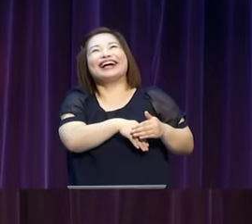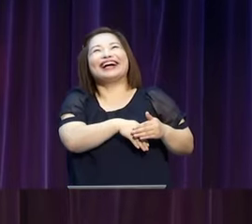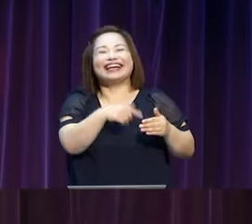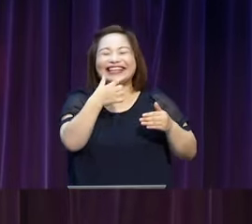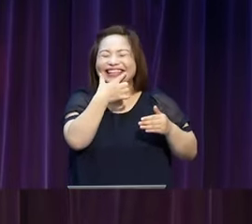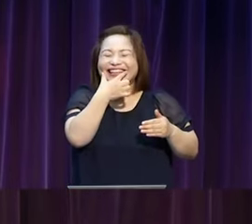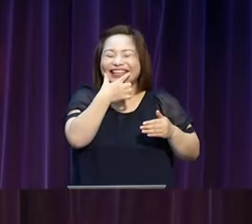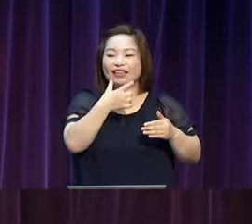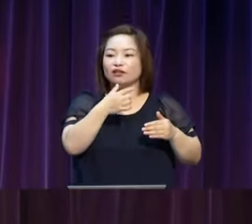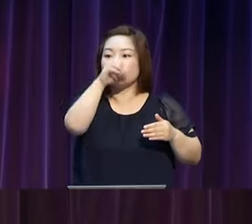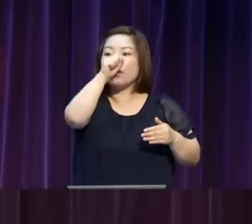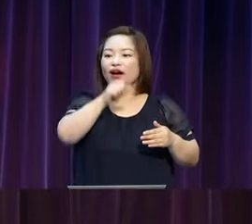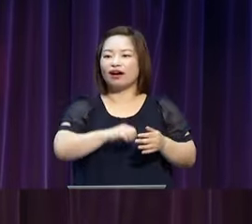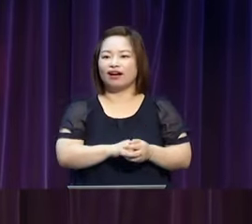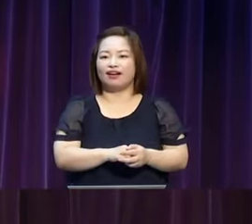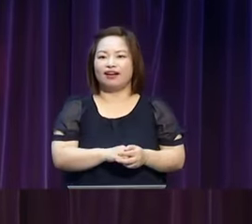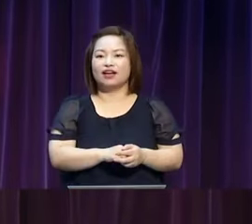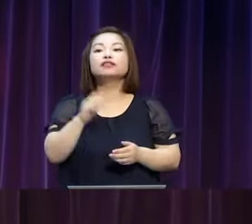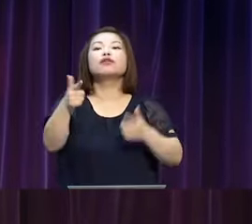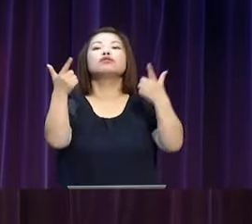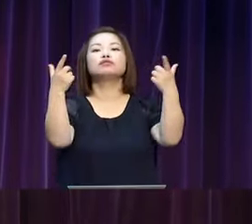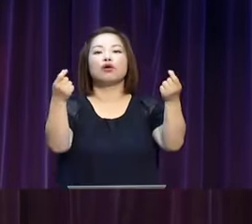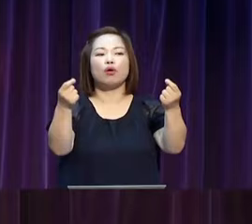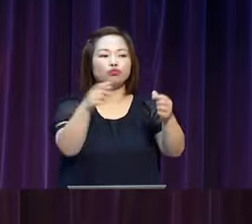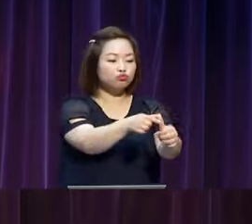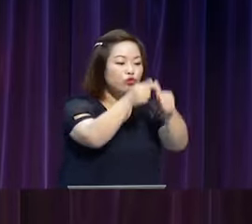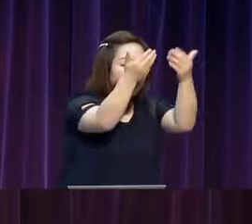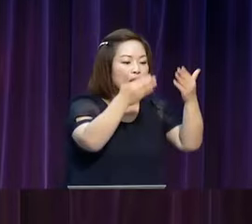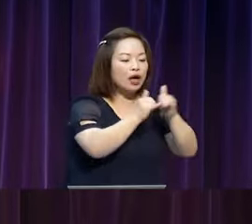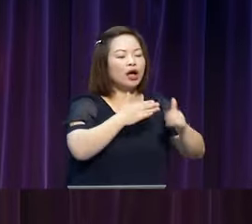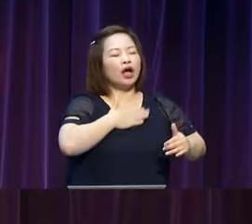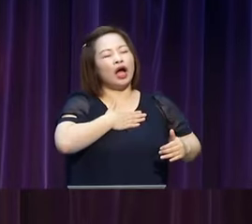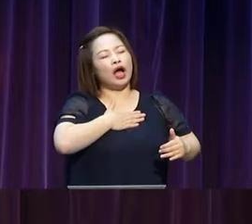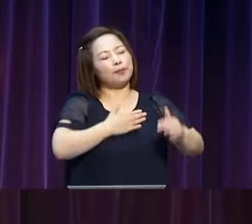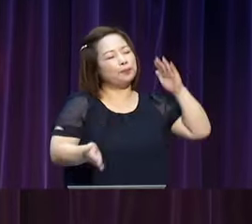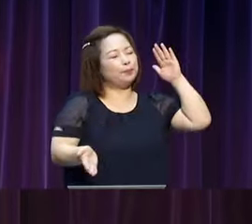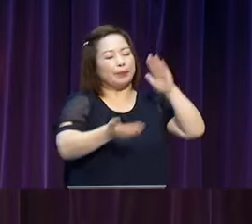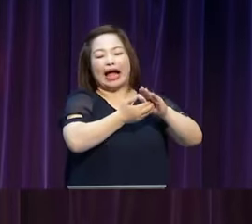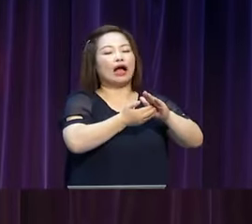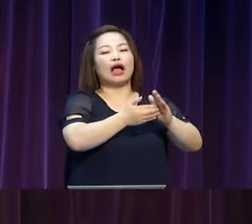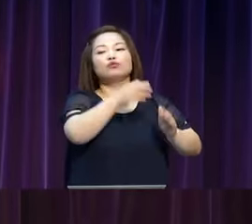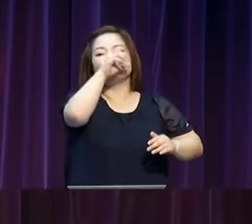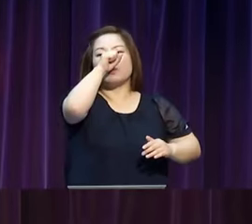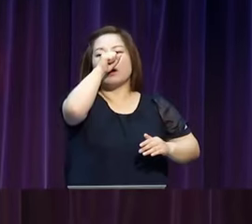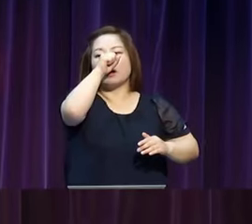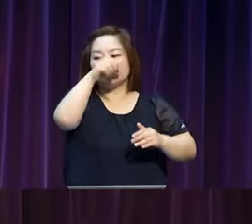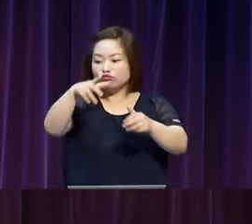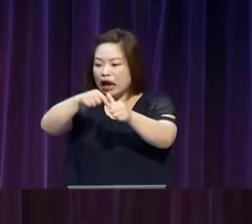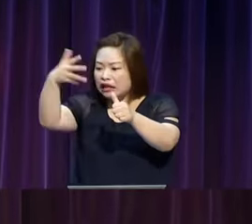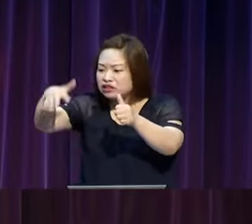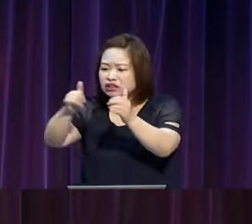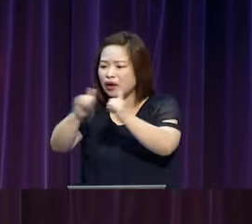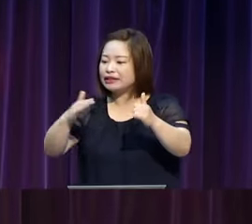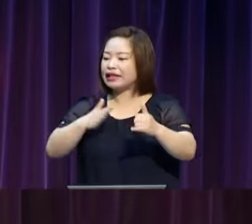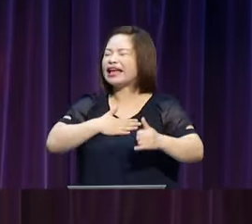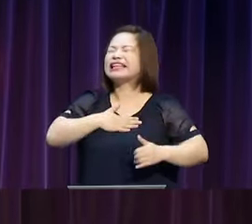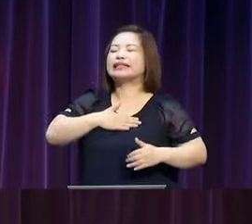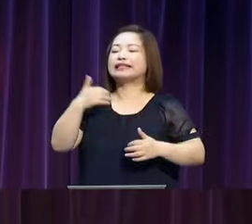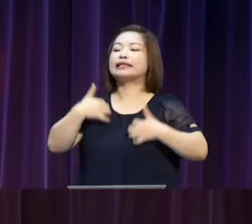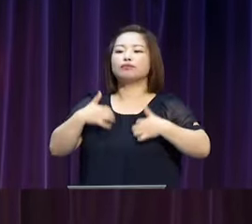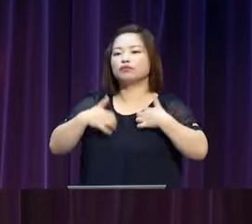구원 받은 사람만 아는 거예요. 그러니까 구원 받은 사람은 몰라. 예. 그러나 구원 받은 우리는